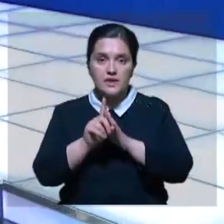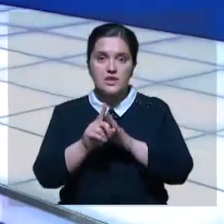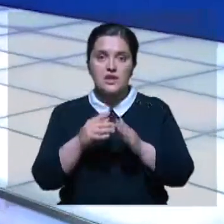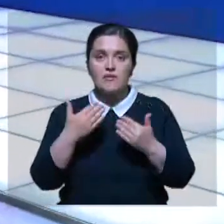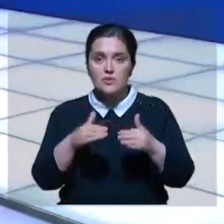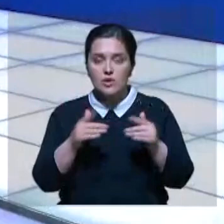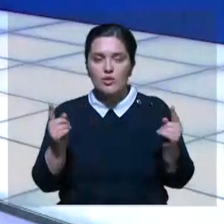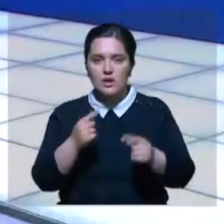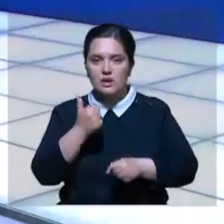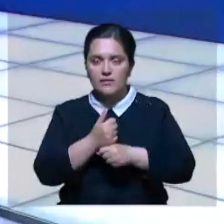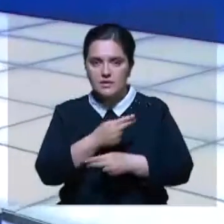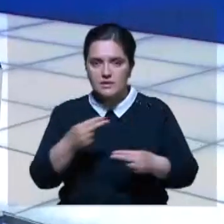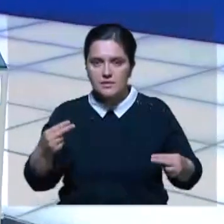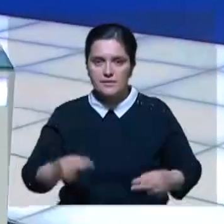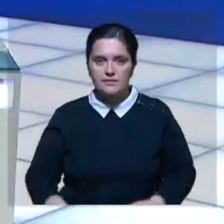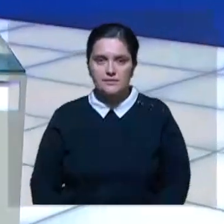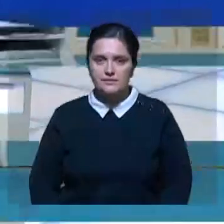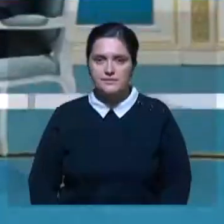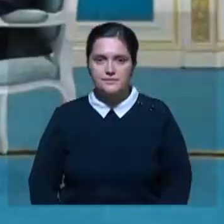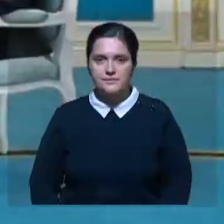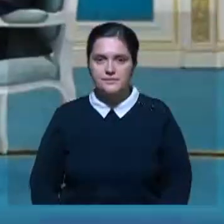Антонишина. И в начале выпуска коротко о главном.